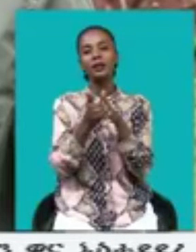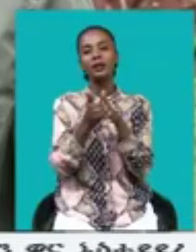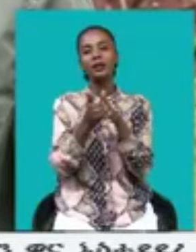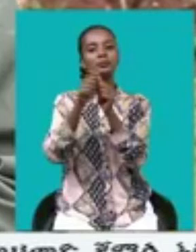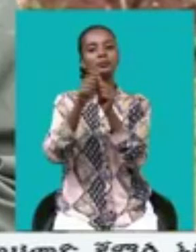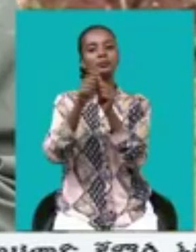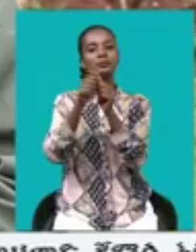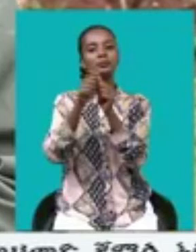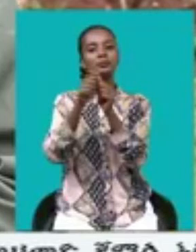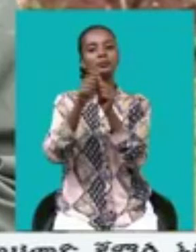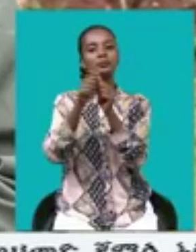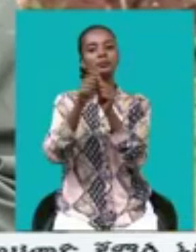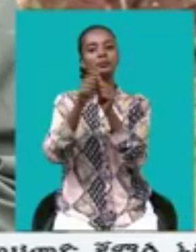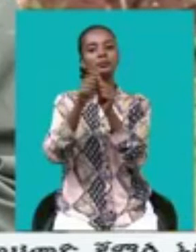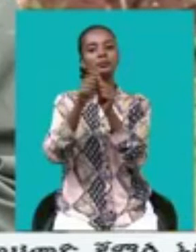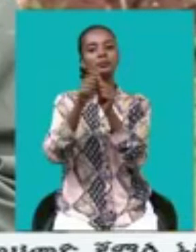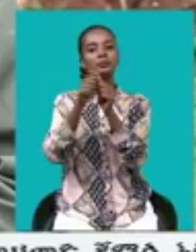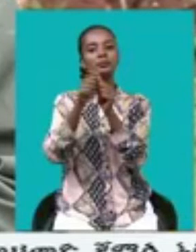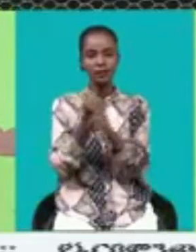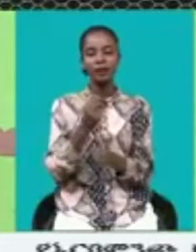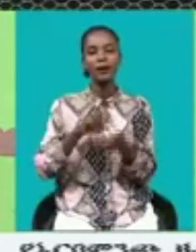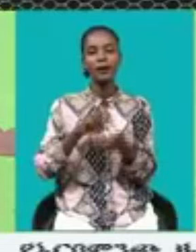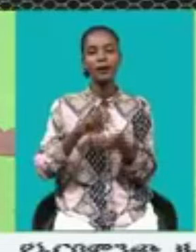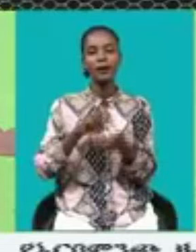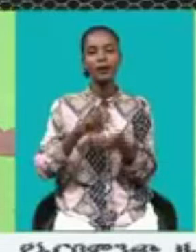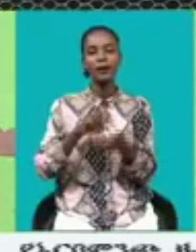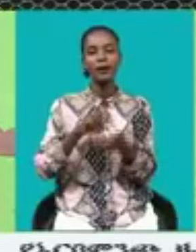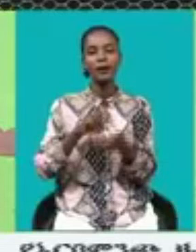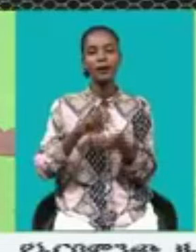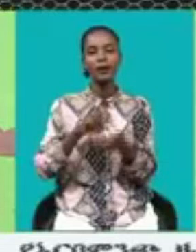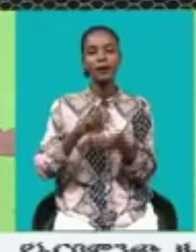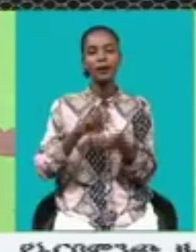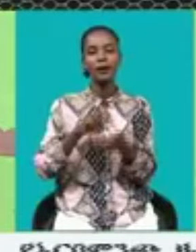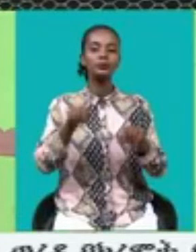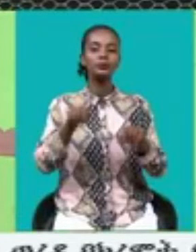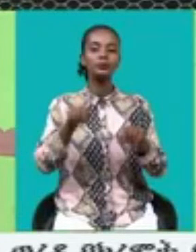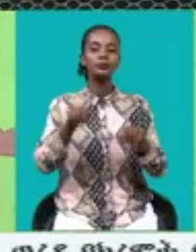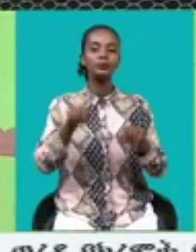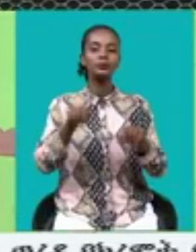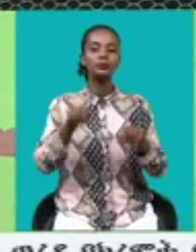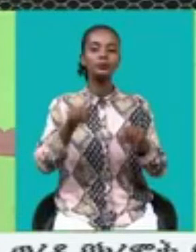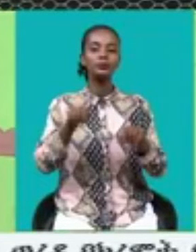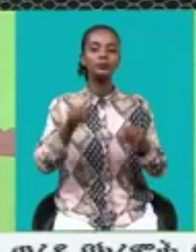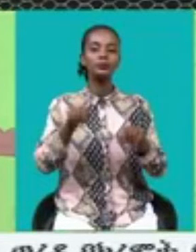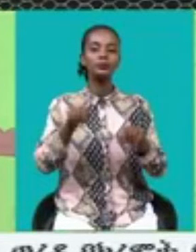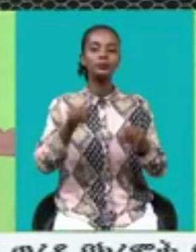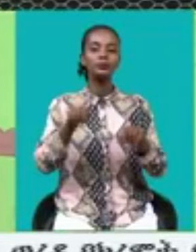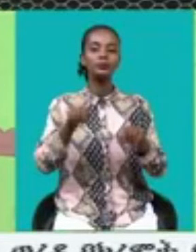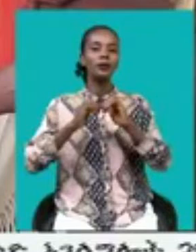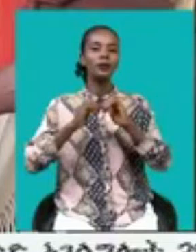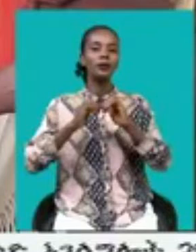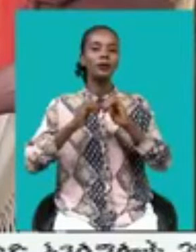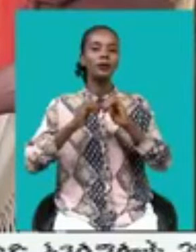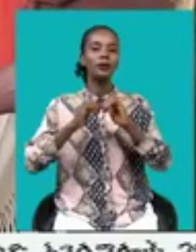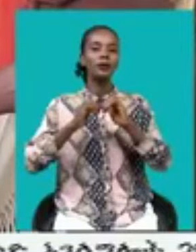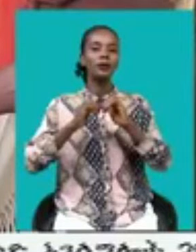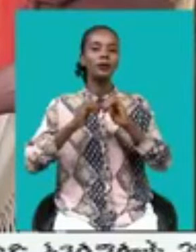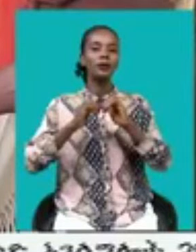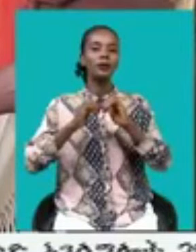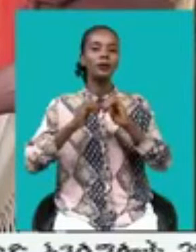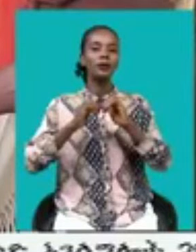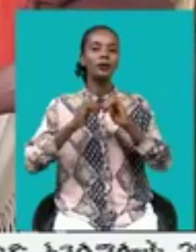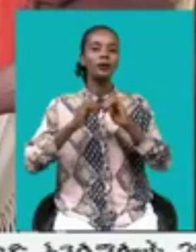በኋላ ለዚህ ልዩ ትኩረት ሰጥተን ሰርተናል ማለት ነው። በእለቱ ይህን ቤት በማድረሳችን እጅግ ከፍተኛ ደስታ ነው የተሰማን።